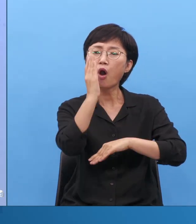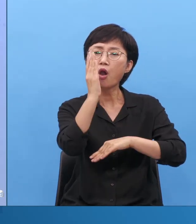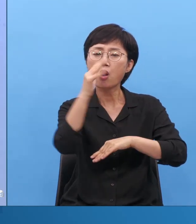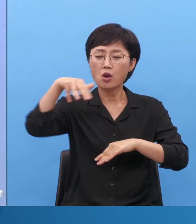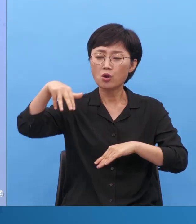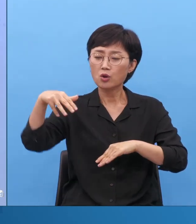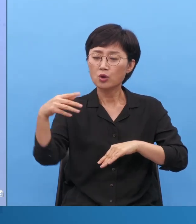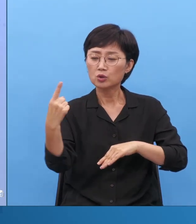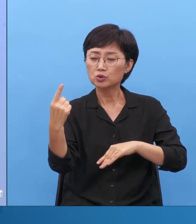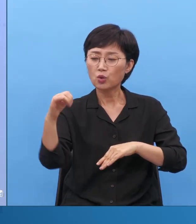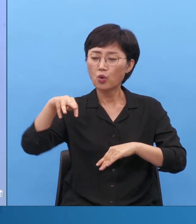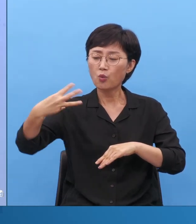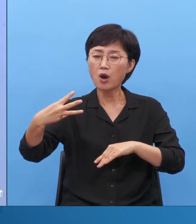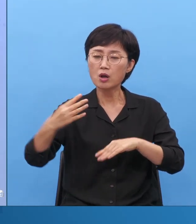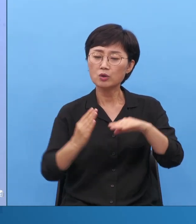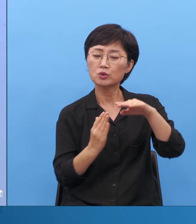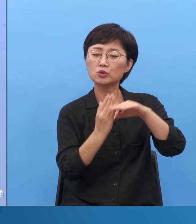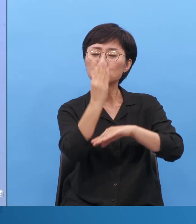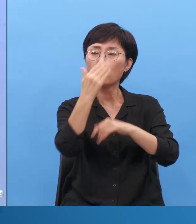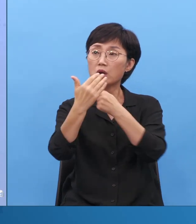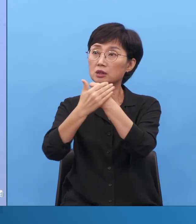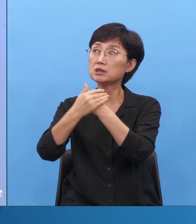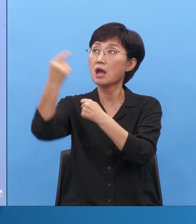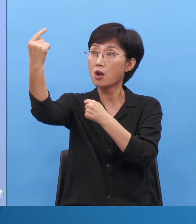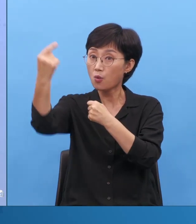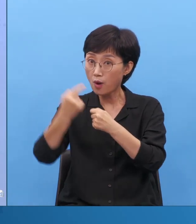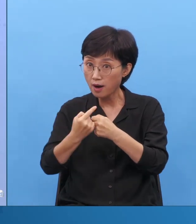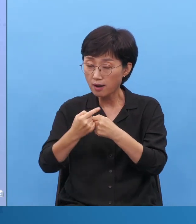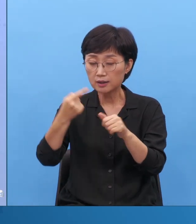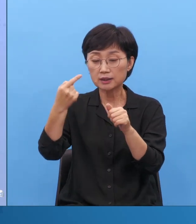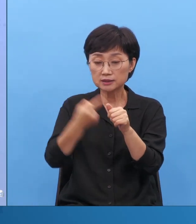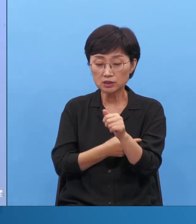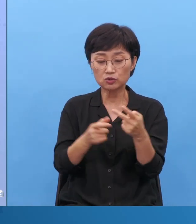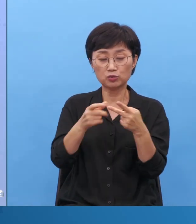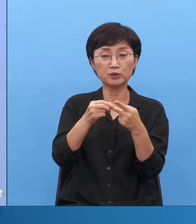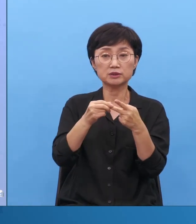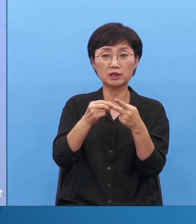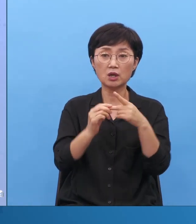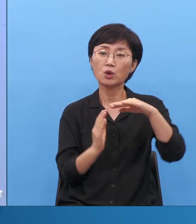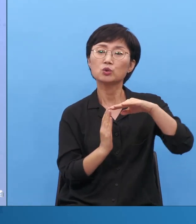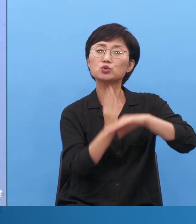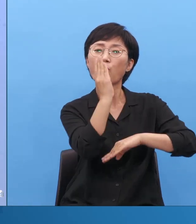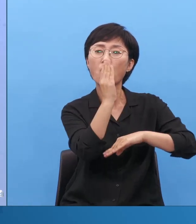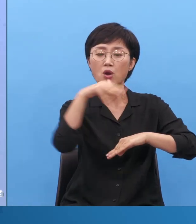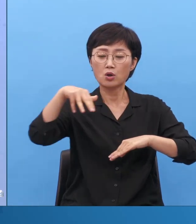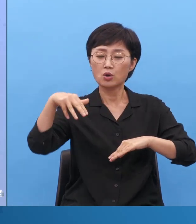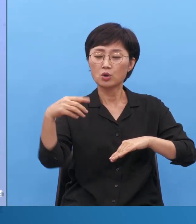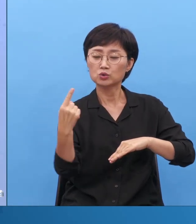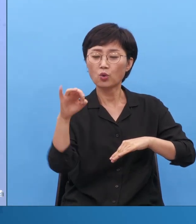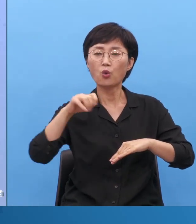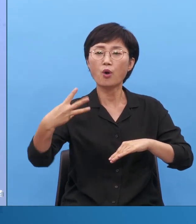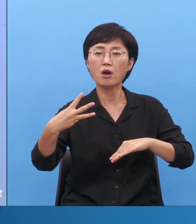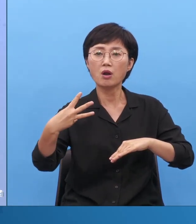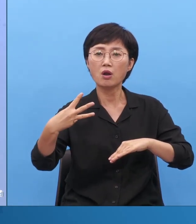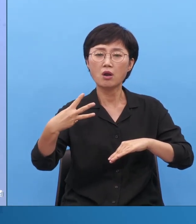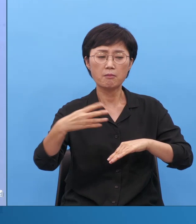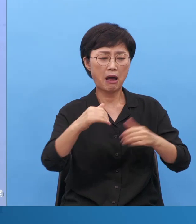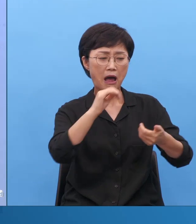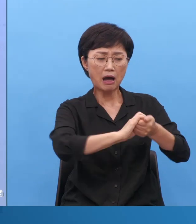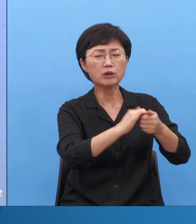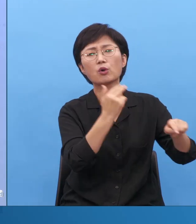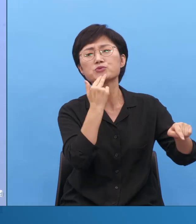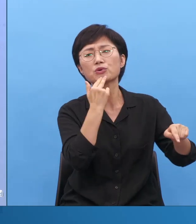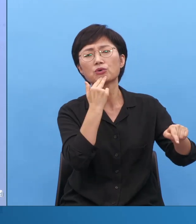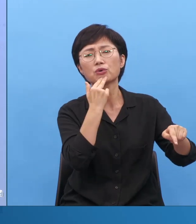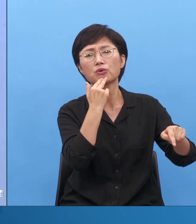answer. 초월적인 은혜가 임하다. 사람이 할 수가 없어요. 초월적인 은혜가 임했는데 그때부터 초월적인 응답이 온 겁니다. At first, they received the transcending grace, the things